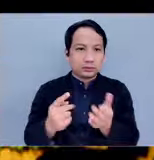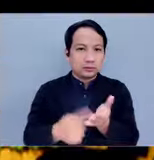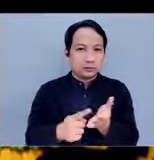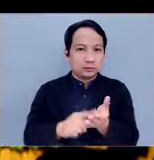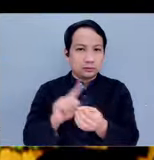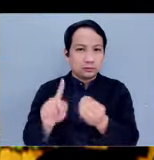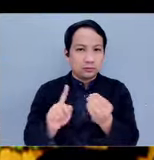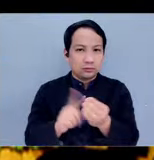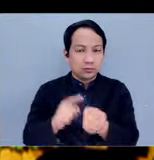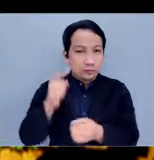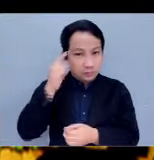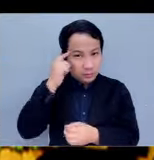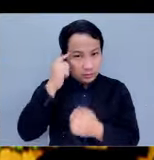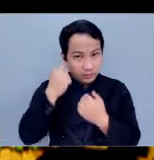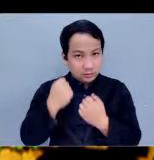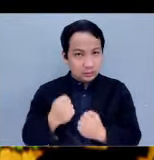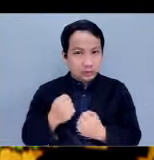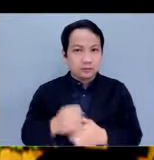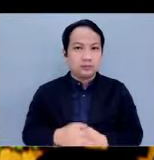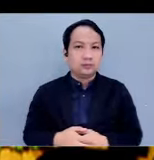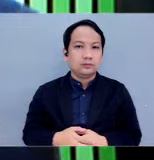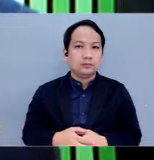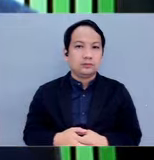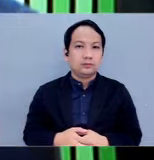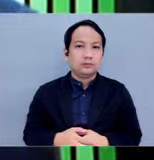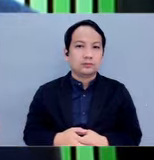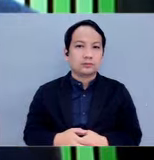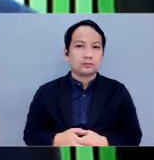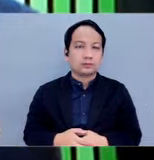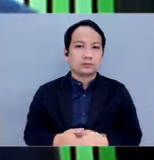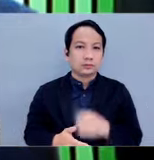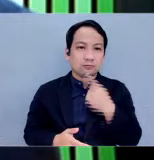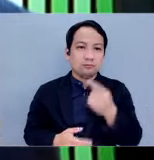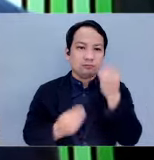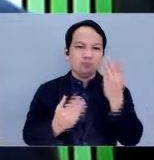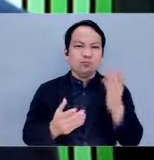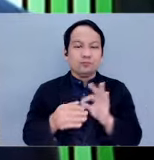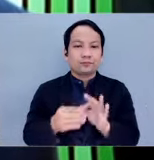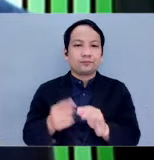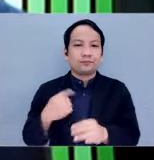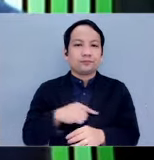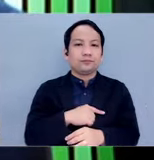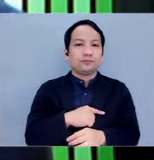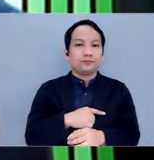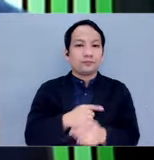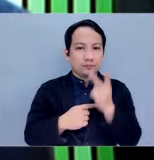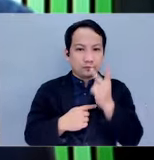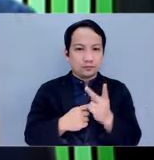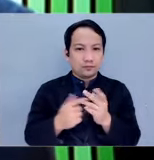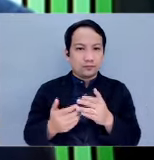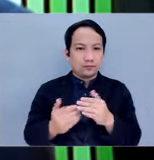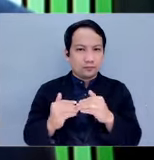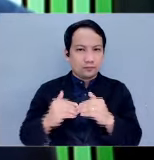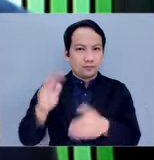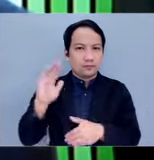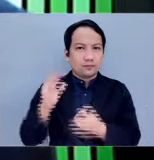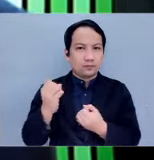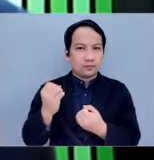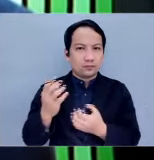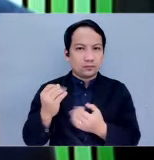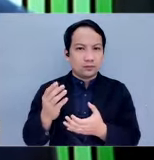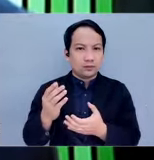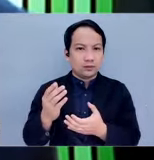mental health. As a practicing psychiatrist, I have seen a rise in